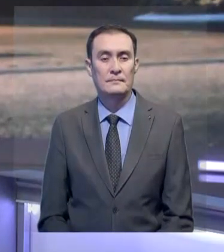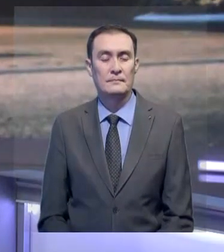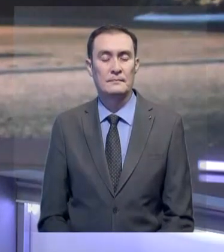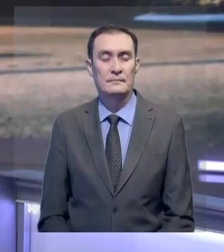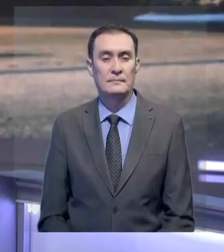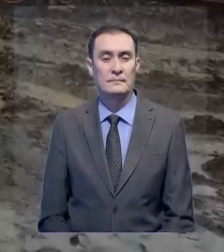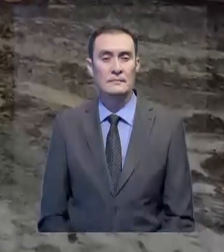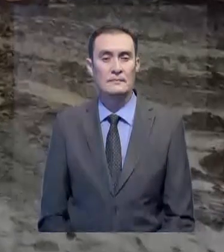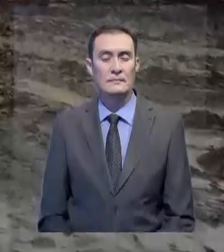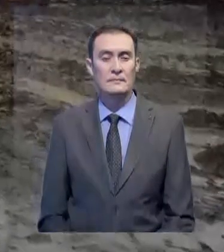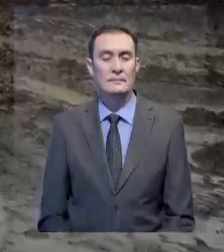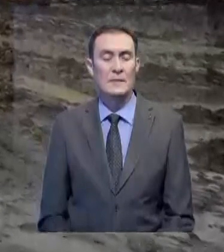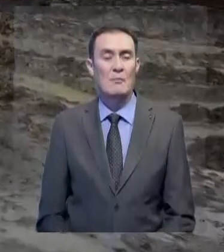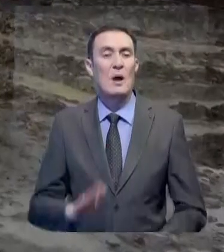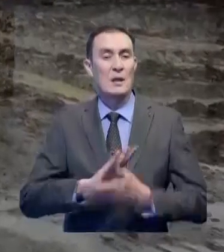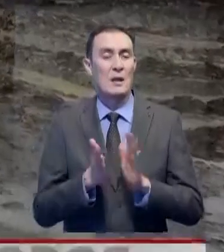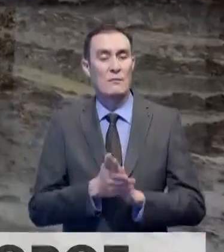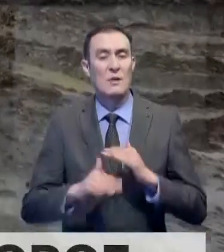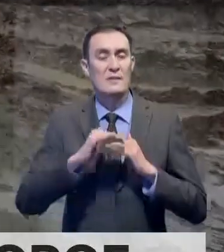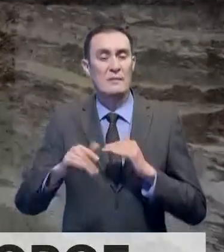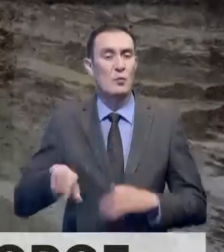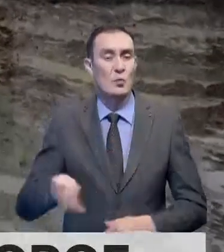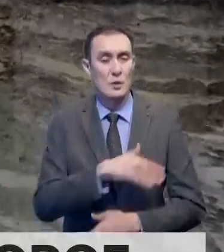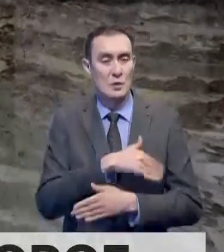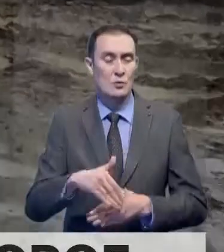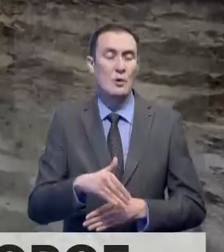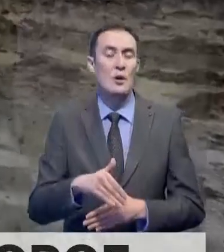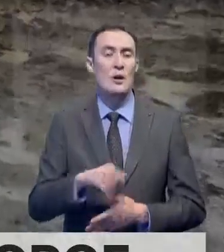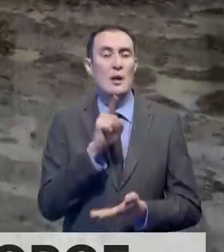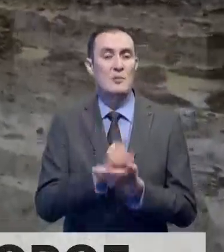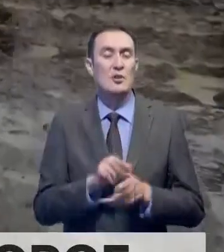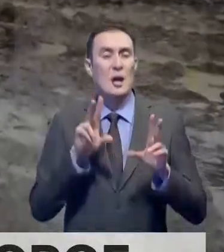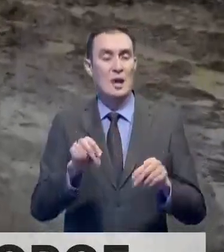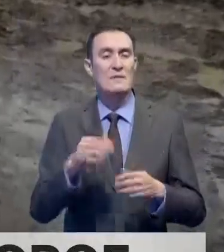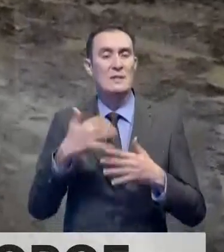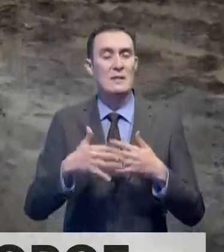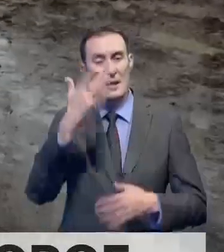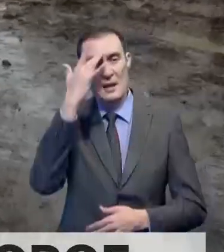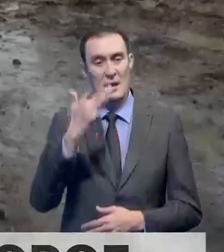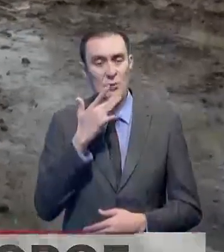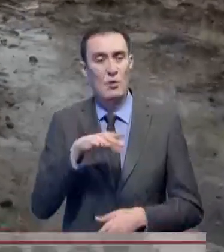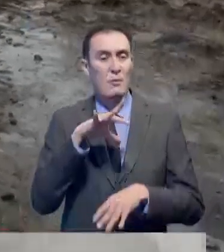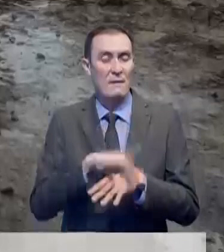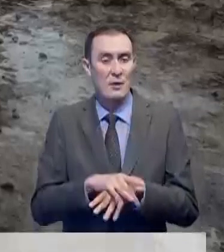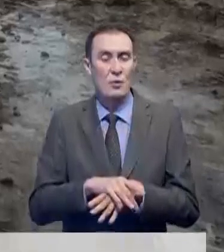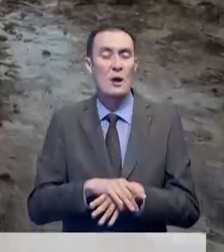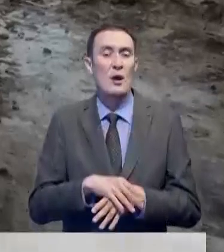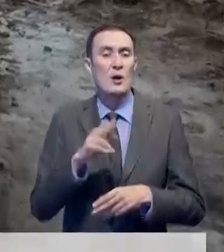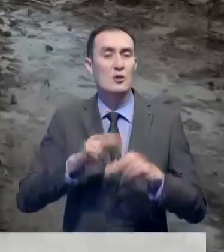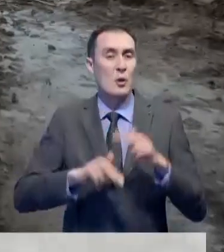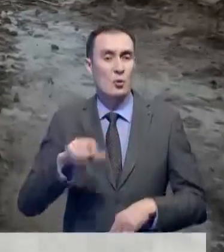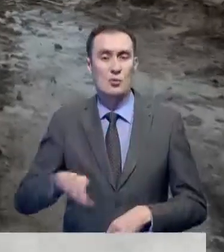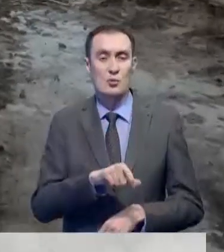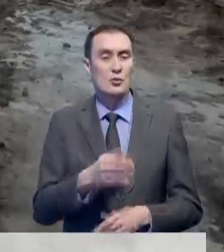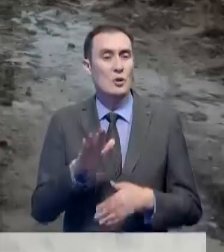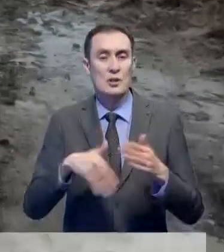пункте. По договору заасфальтировать улицы в поселке Родина подрядчик обещал в середине лета, но по факту объект до сих пор